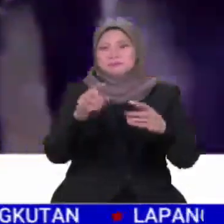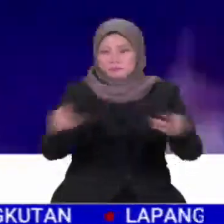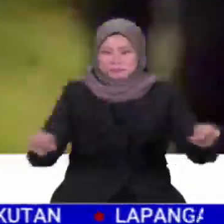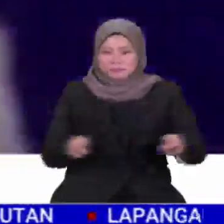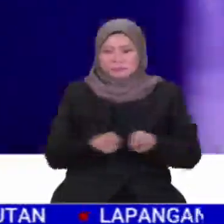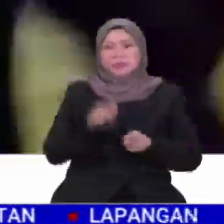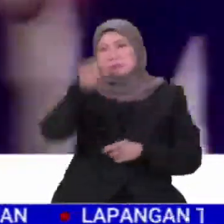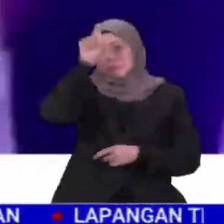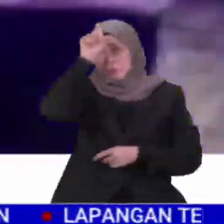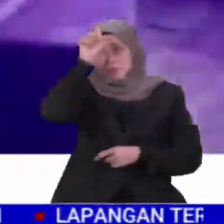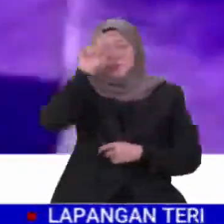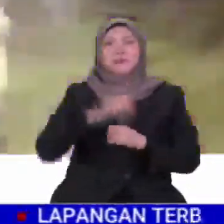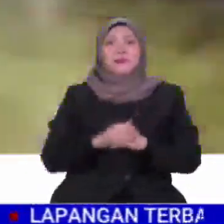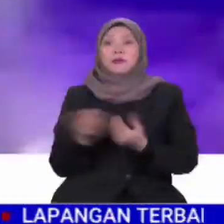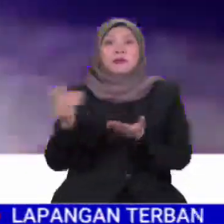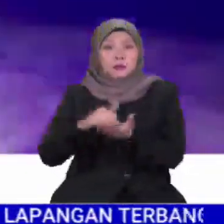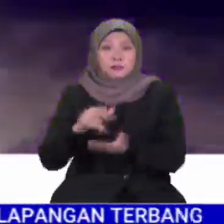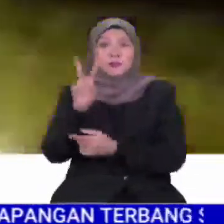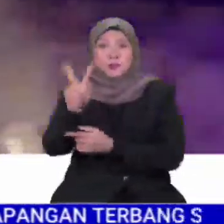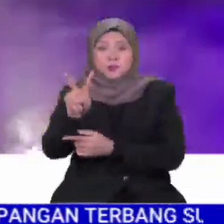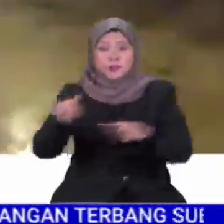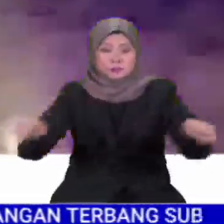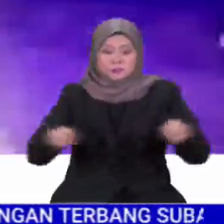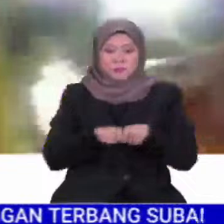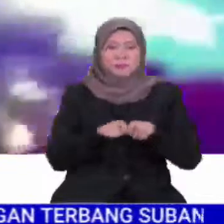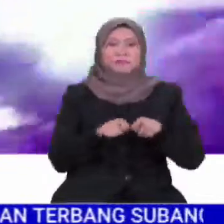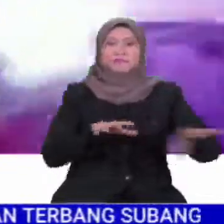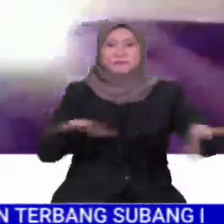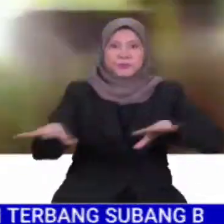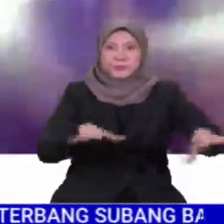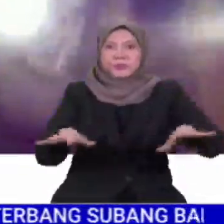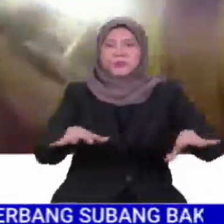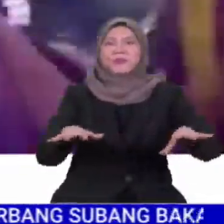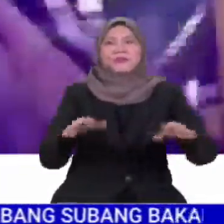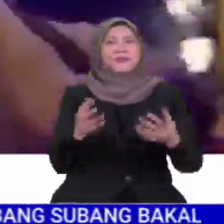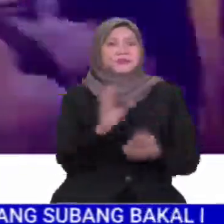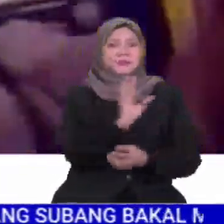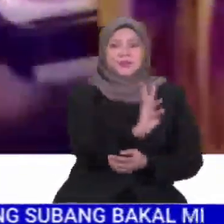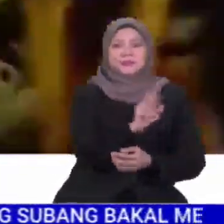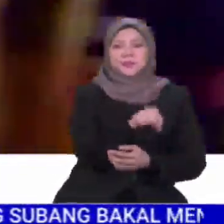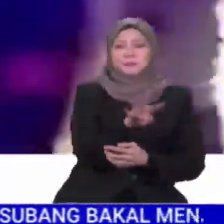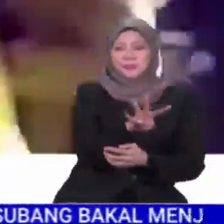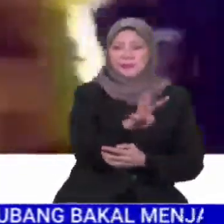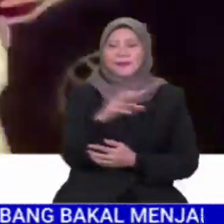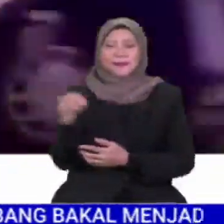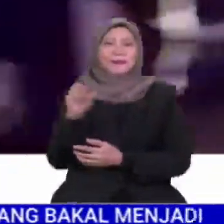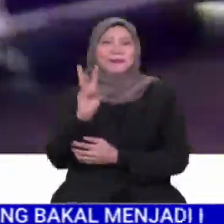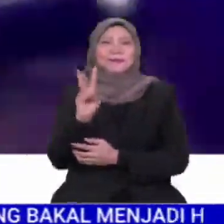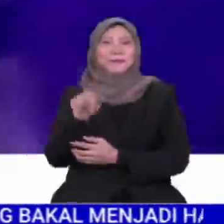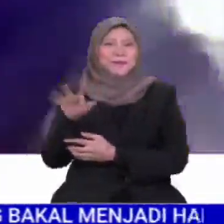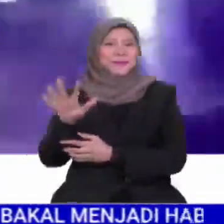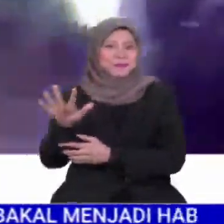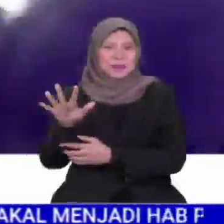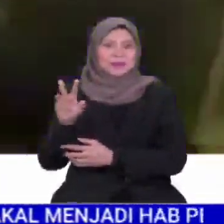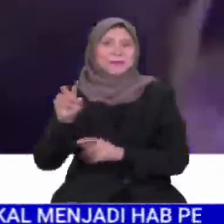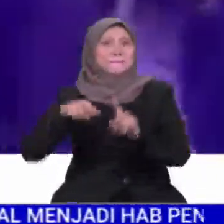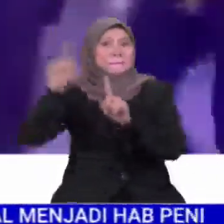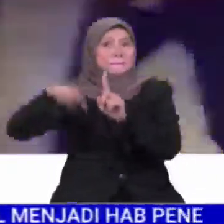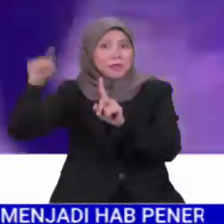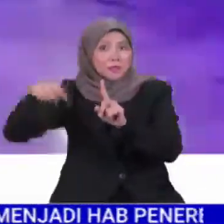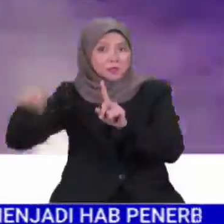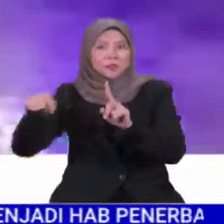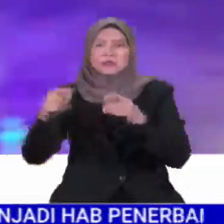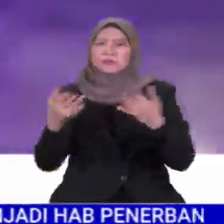diikuti dua lagi gempa susulan yang melanda wilayah Gaziantep, masing-masing berukuran 6.4 dan 6.5 magnitude.